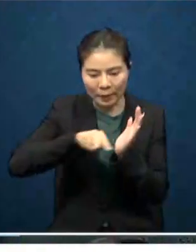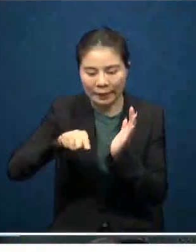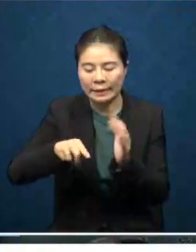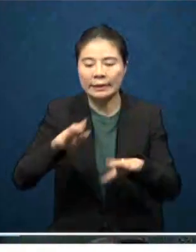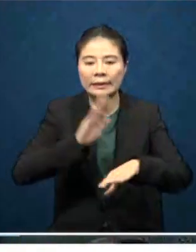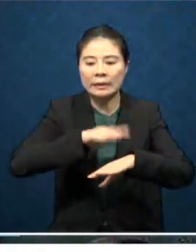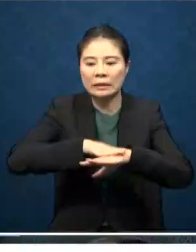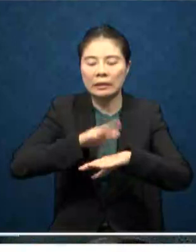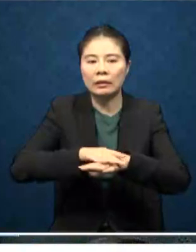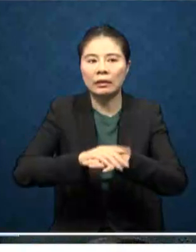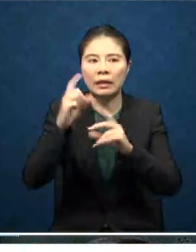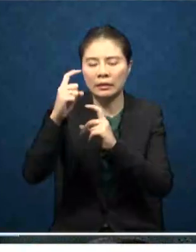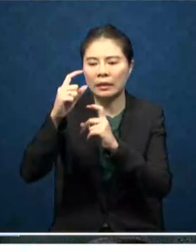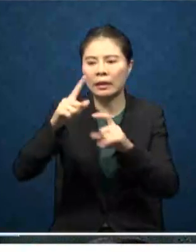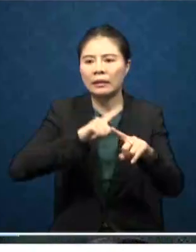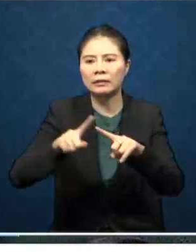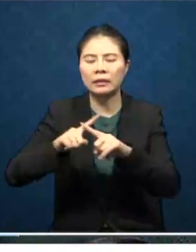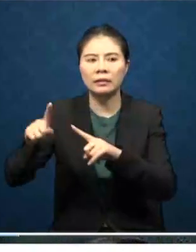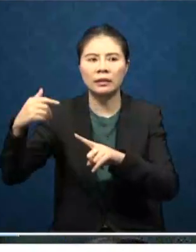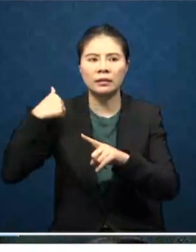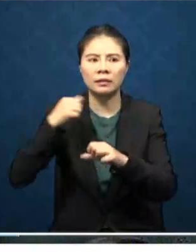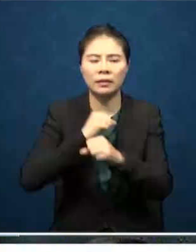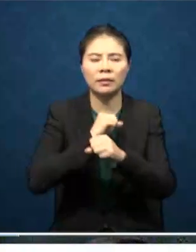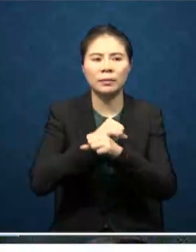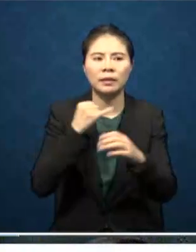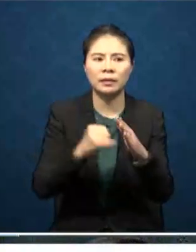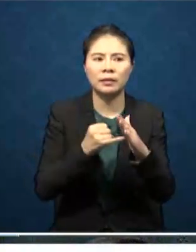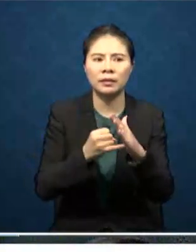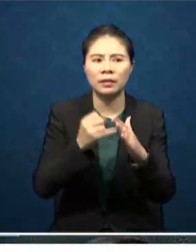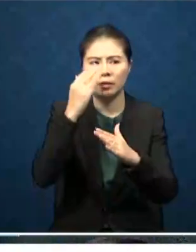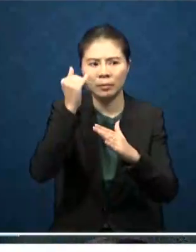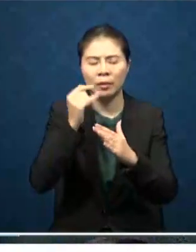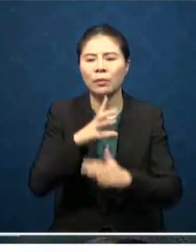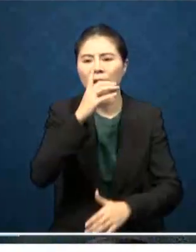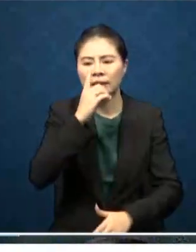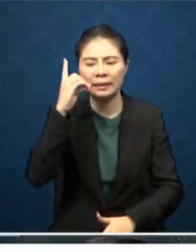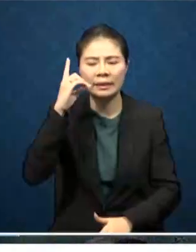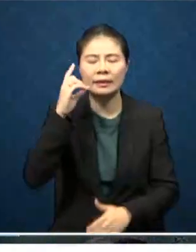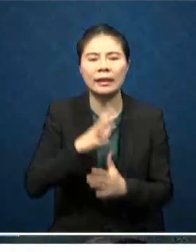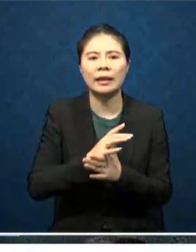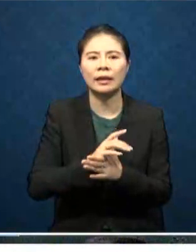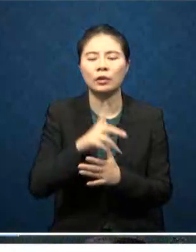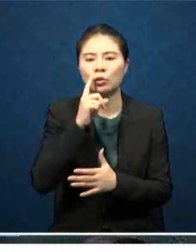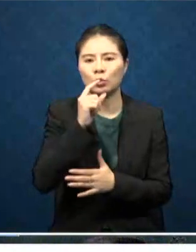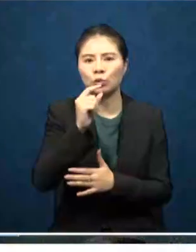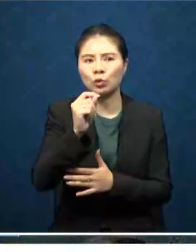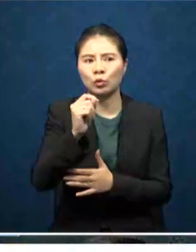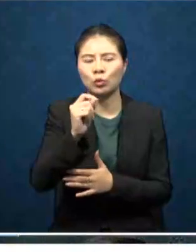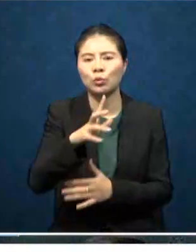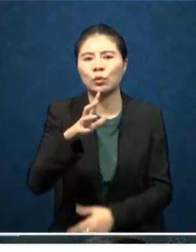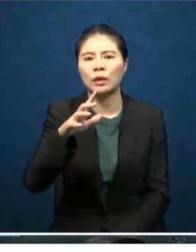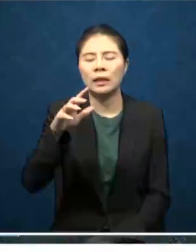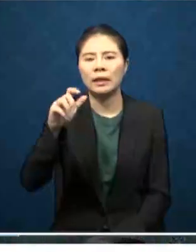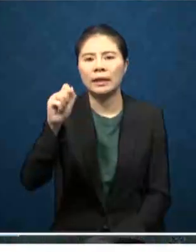SMS Emergency Alertเมืองไทยทำง่ายมากเพราะเรามีค่ายมือถืออยู่เพียงแค่ 3ค่ายเอง asas True